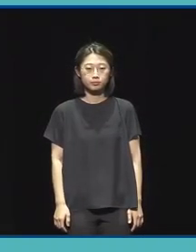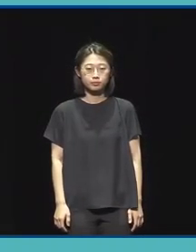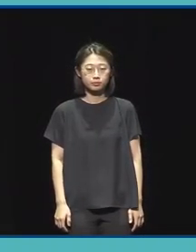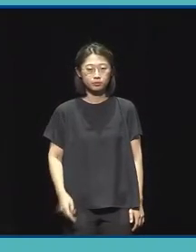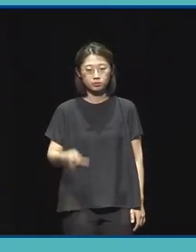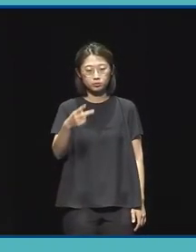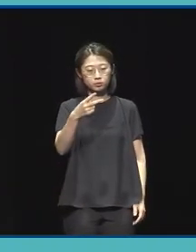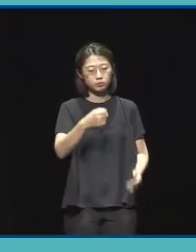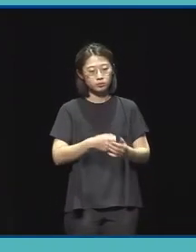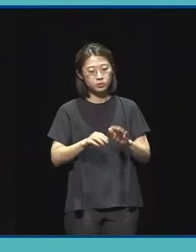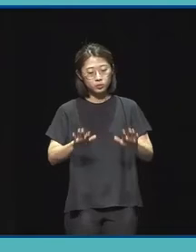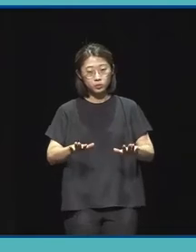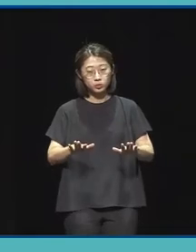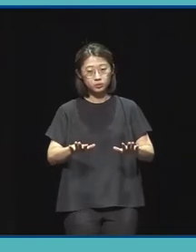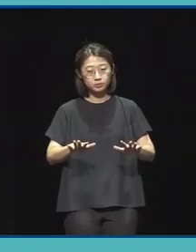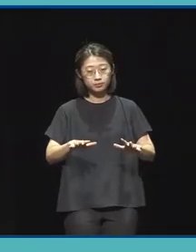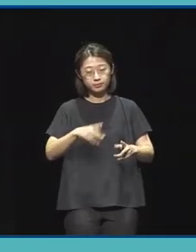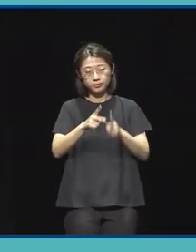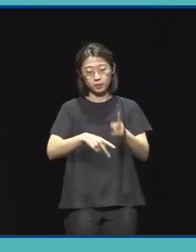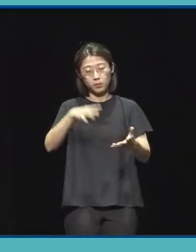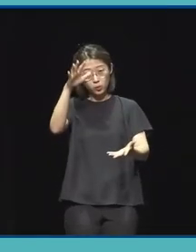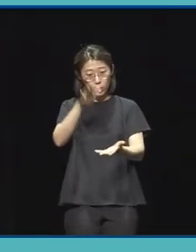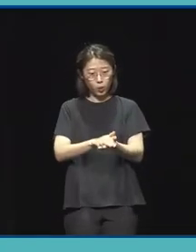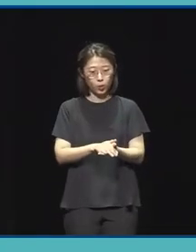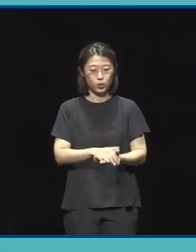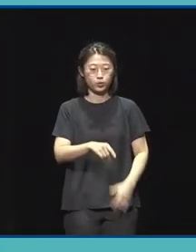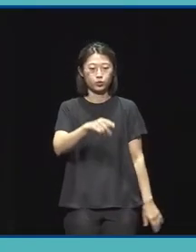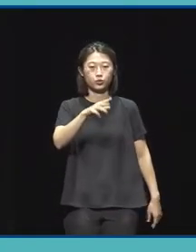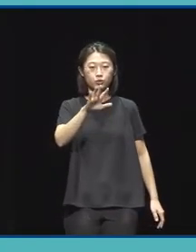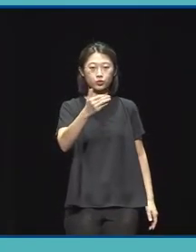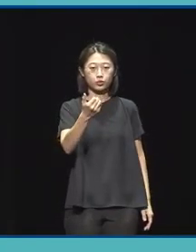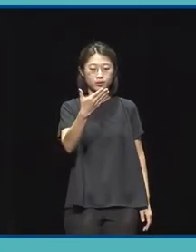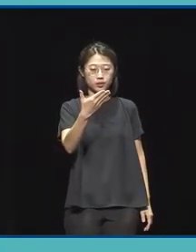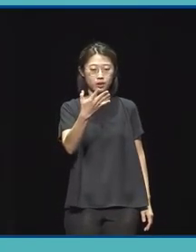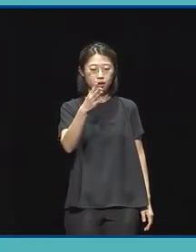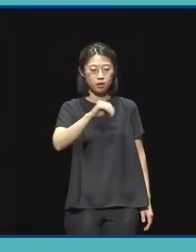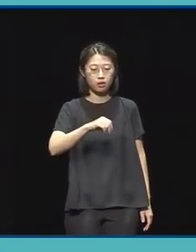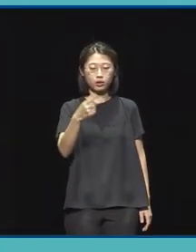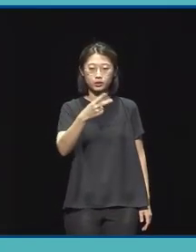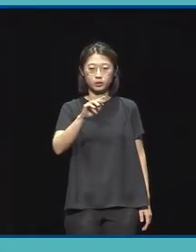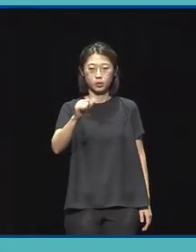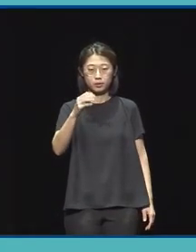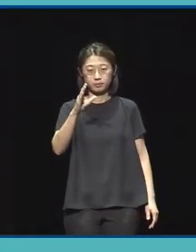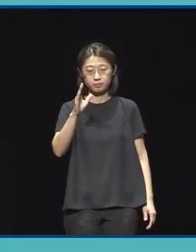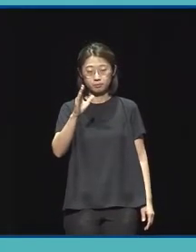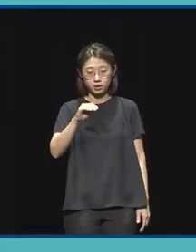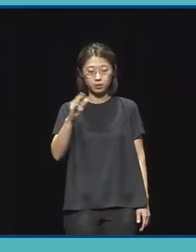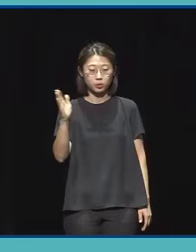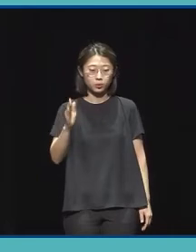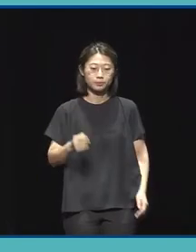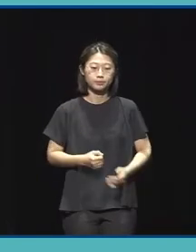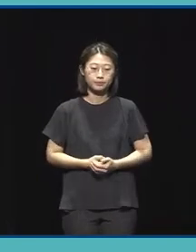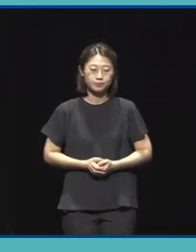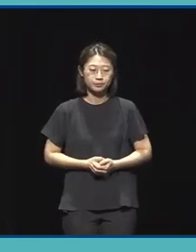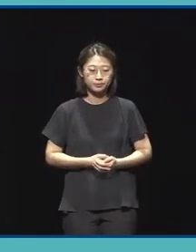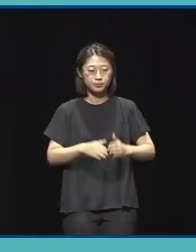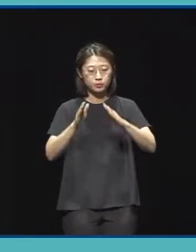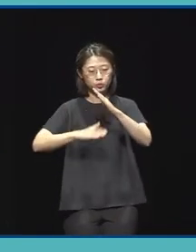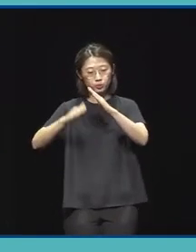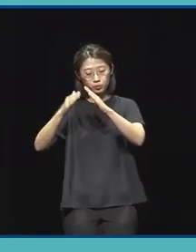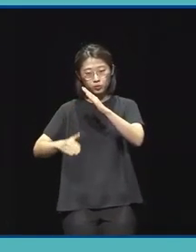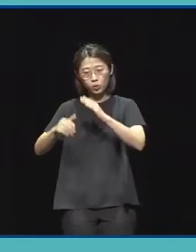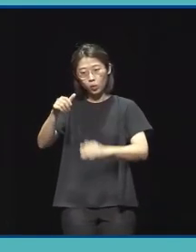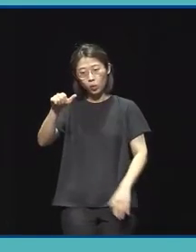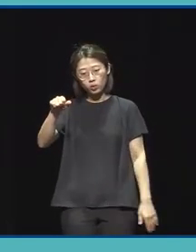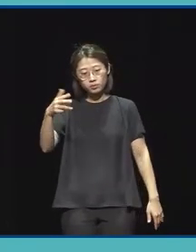23년 총 사업비 예산은 94억 2,500만 원으로 민간단체는 404명, 국공립예술단체